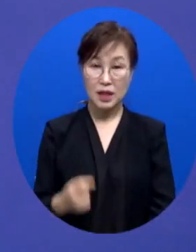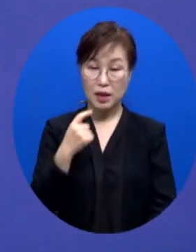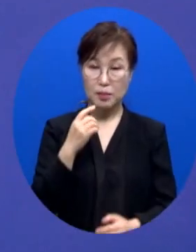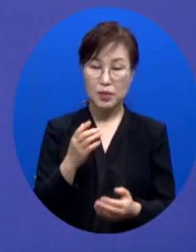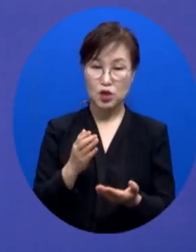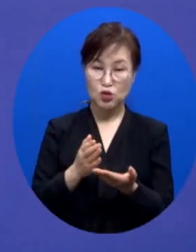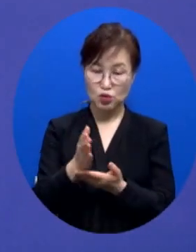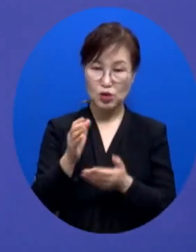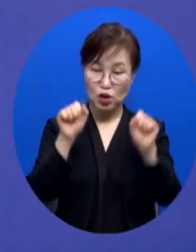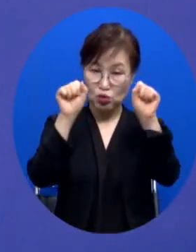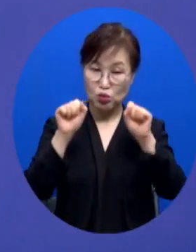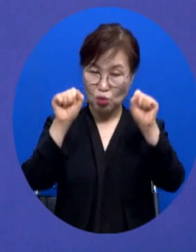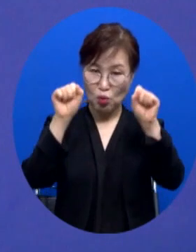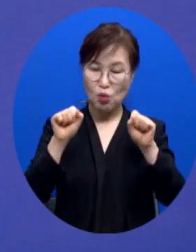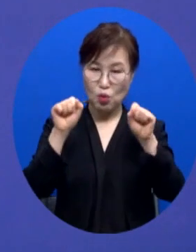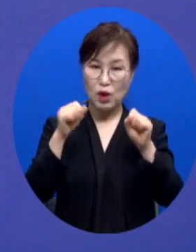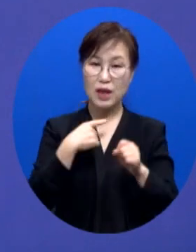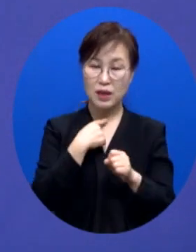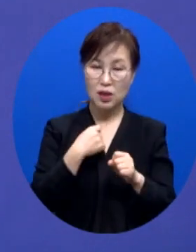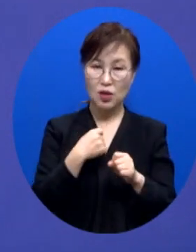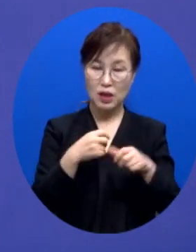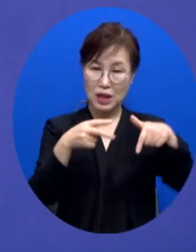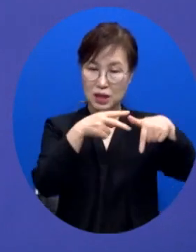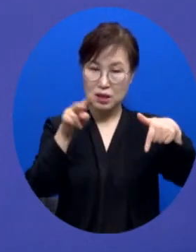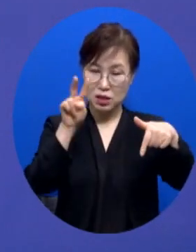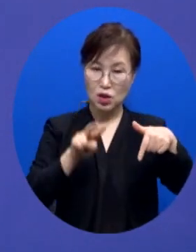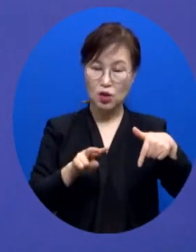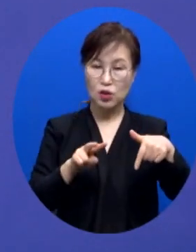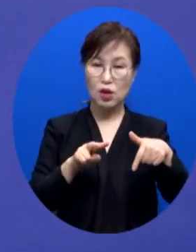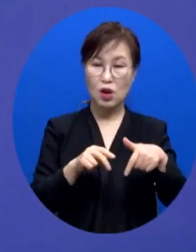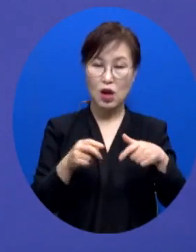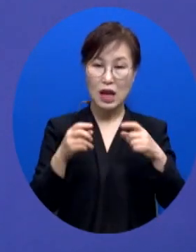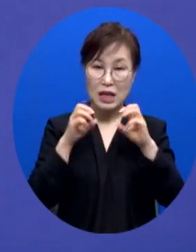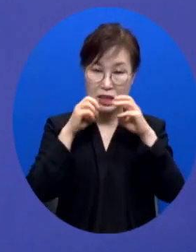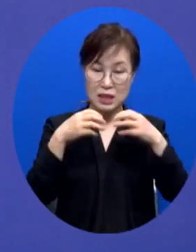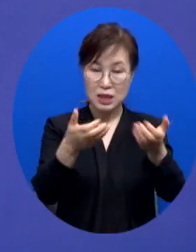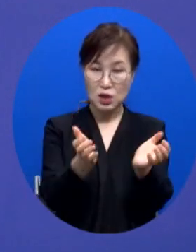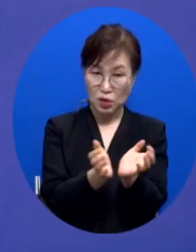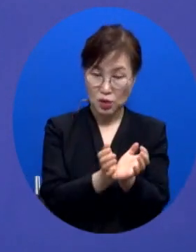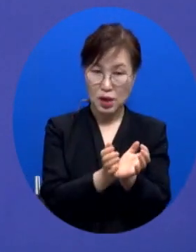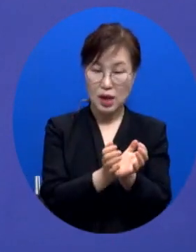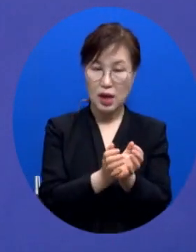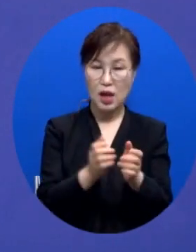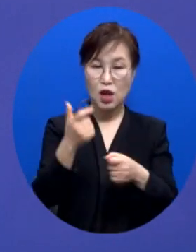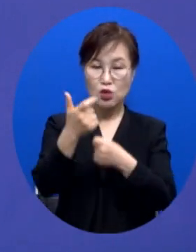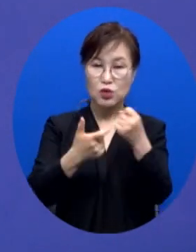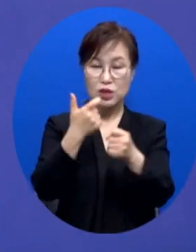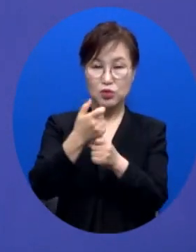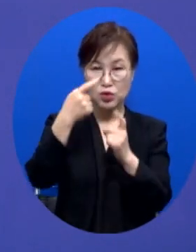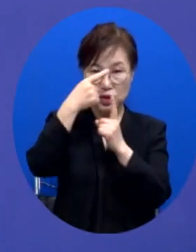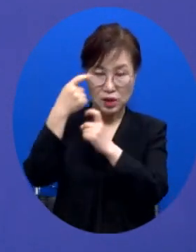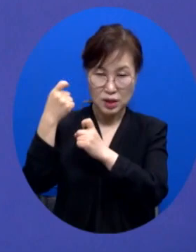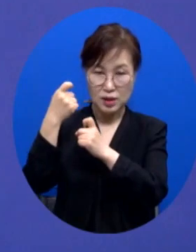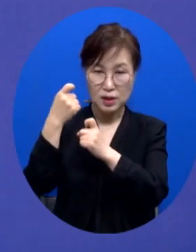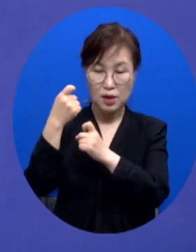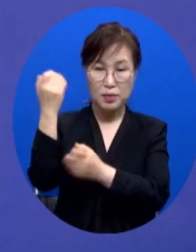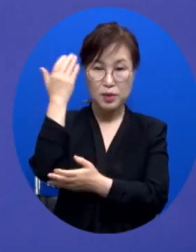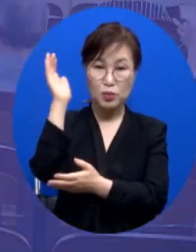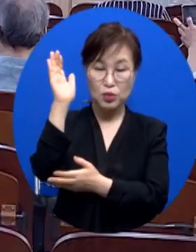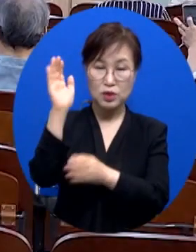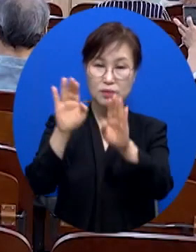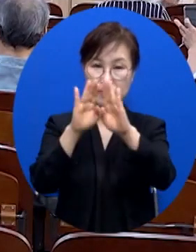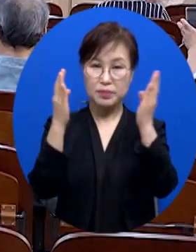민주화운동의 구심점 역할을 한 인천도시산업선교회가 설립 60주년 기념 학술 심포지엄을 개최했습니다.